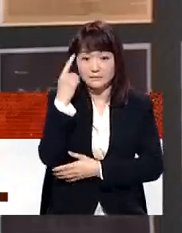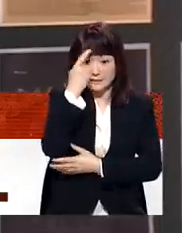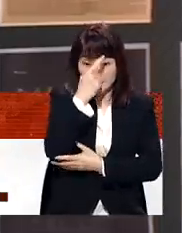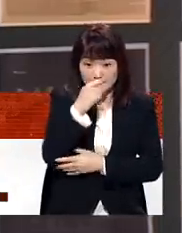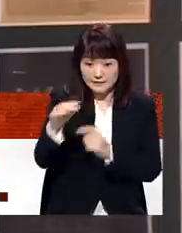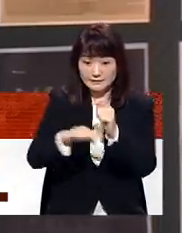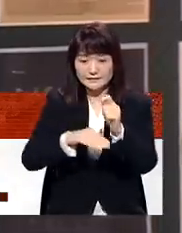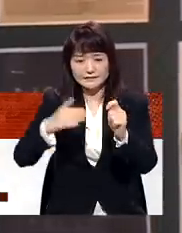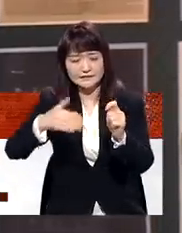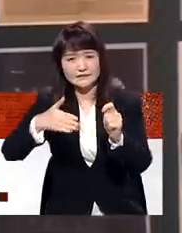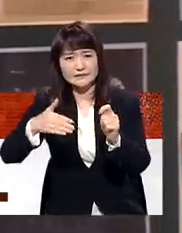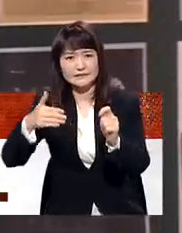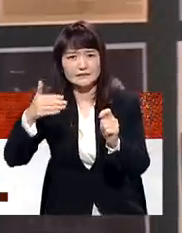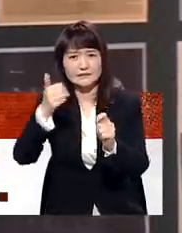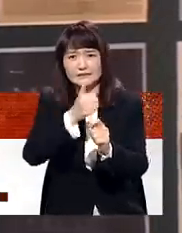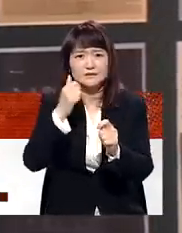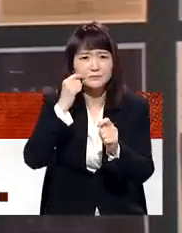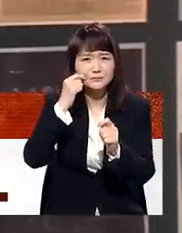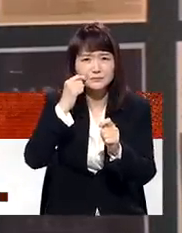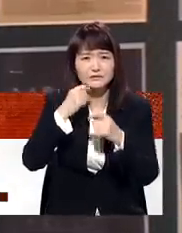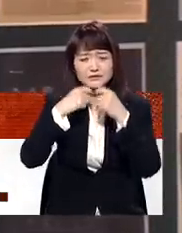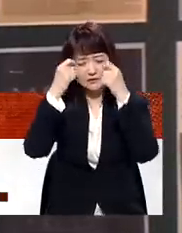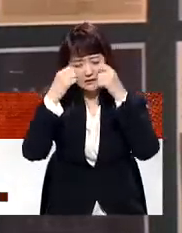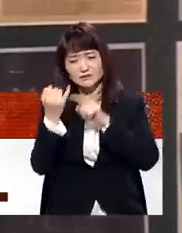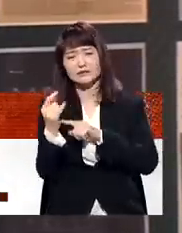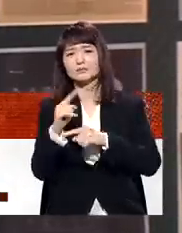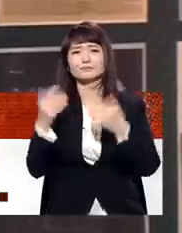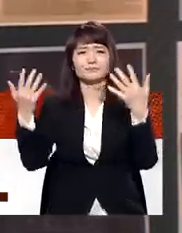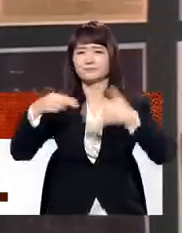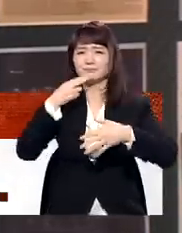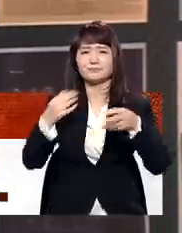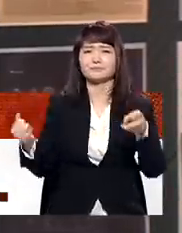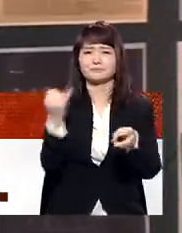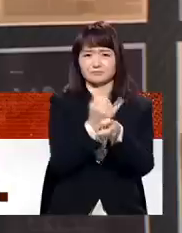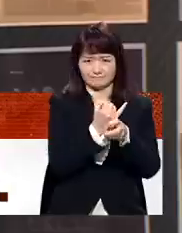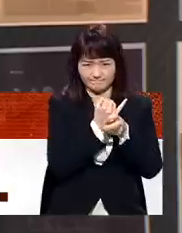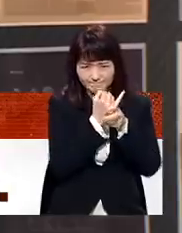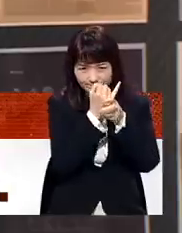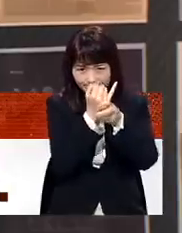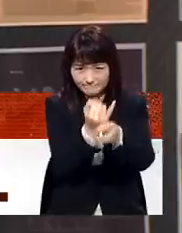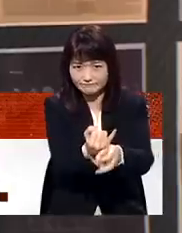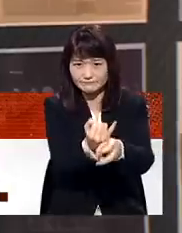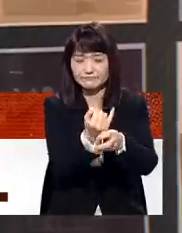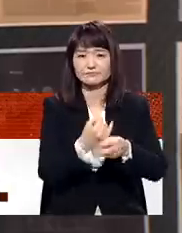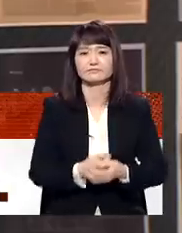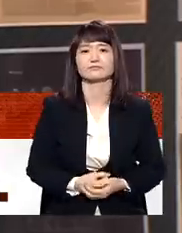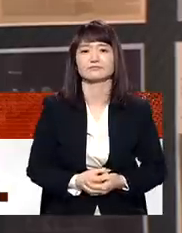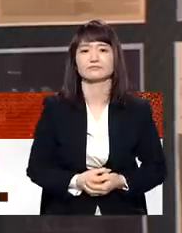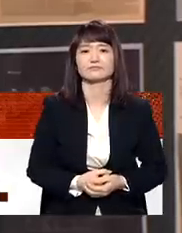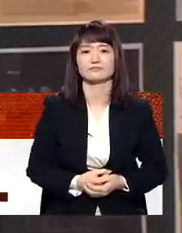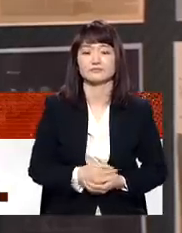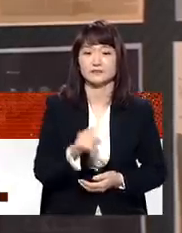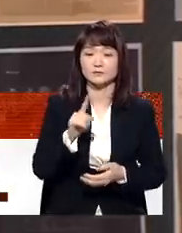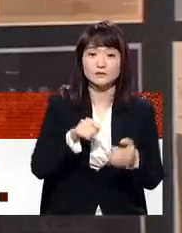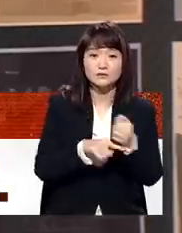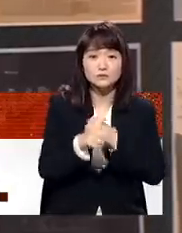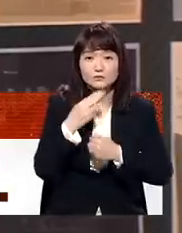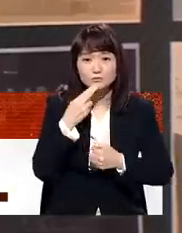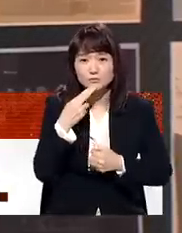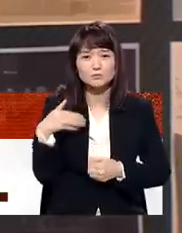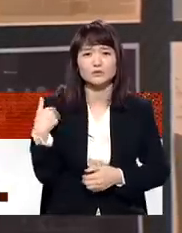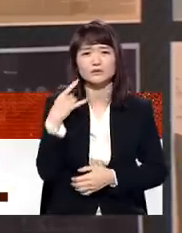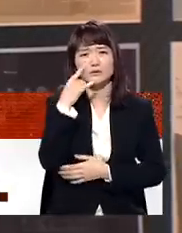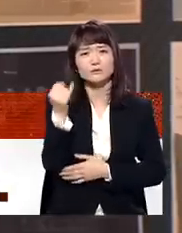택시를 잡지 못해 울고 있던 여성을 아무 조건 없이 태우고 달렸던 선생님 말입니다 당시 경황이 없던 어머님이